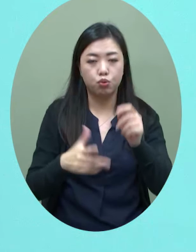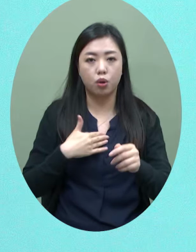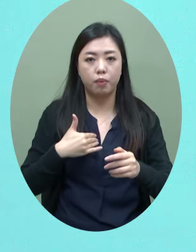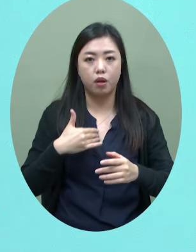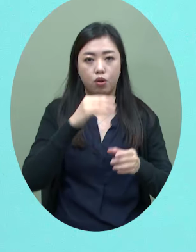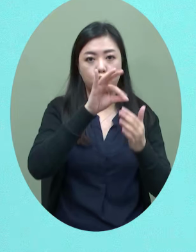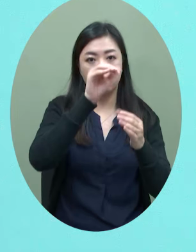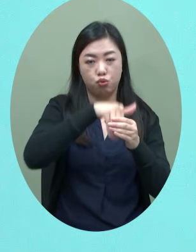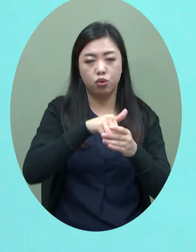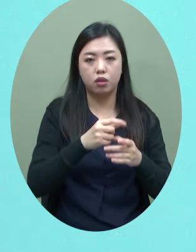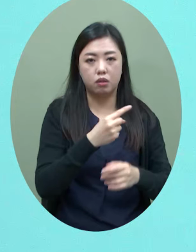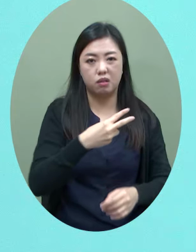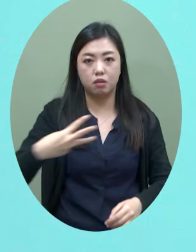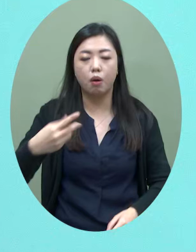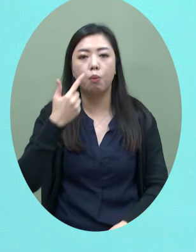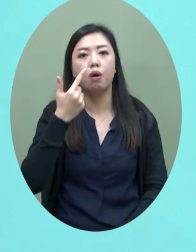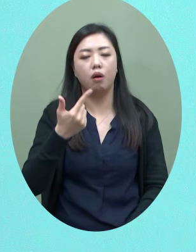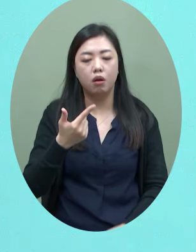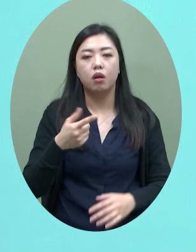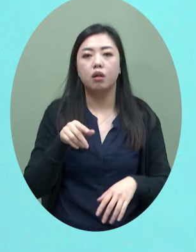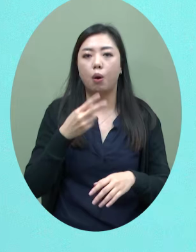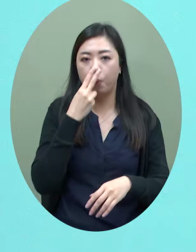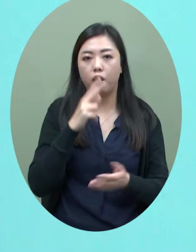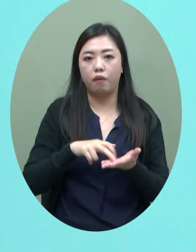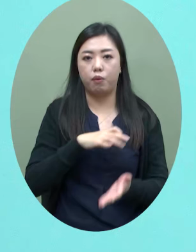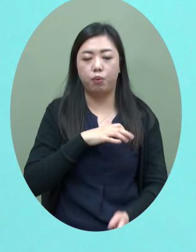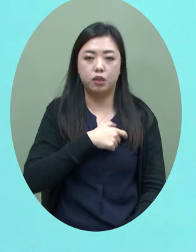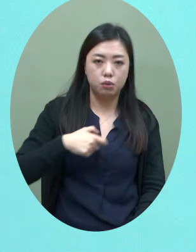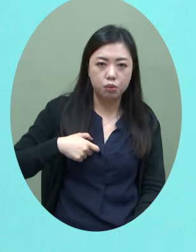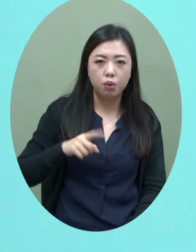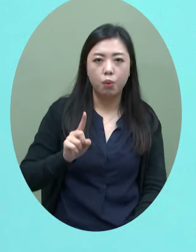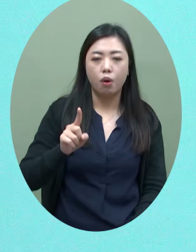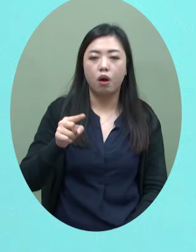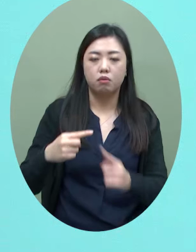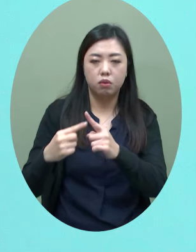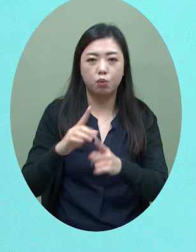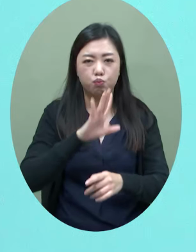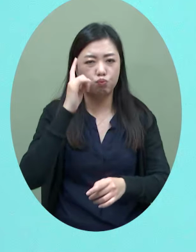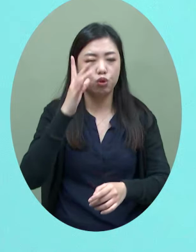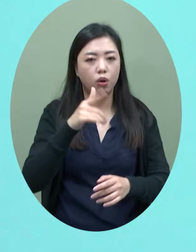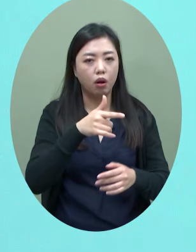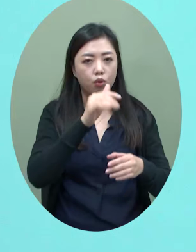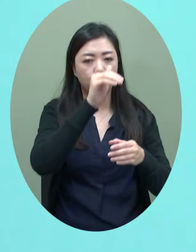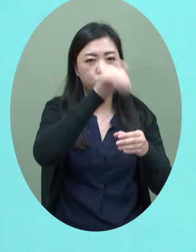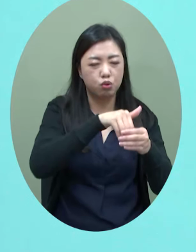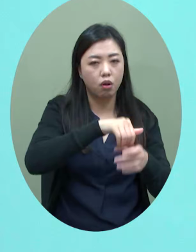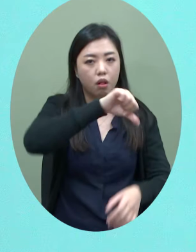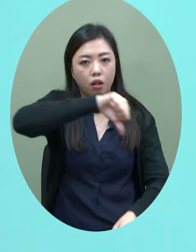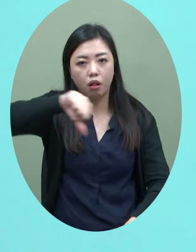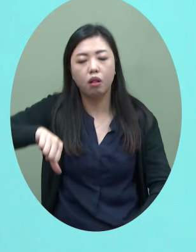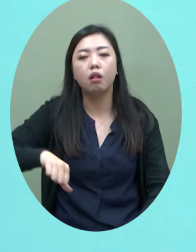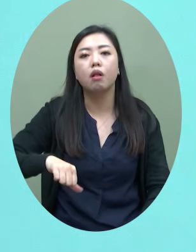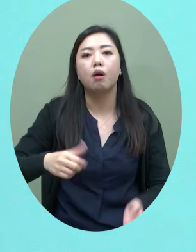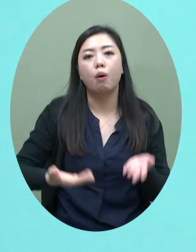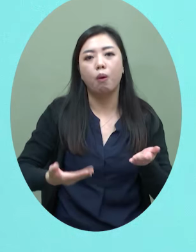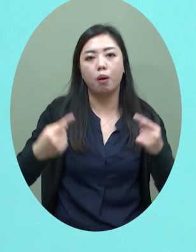諗立法會議員同埋香港市民都唔願意見到係做唔成呢啲選舉嘅嚇。尤其是因為